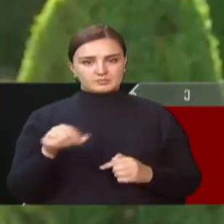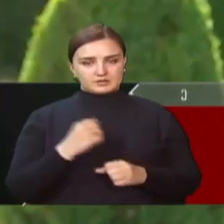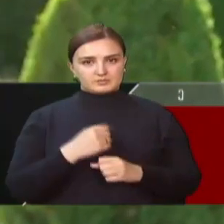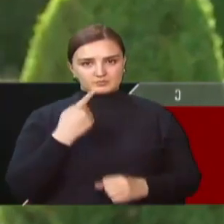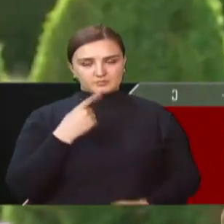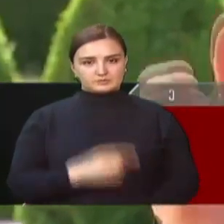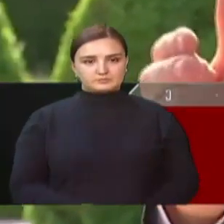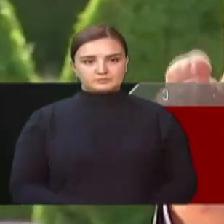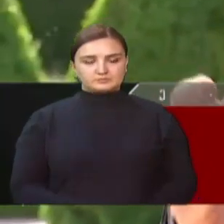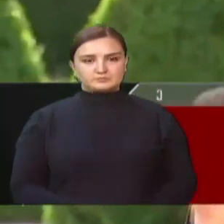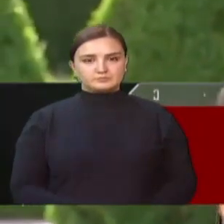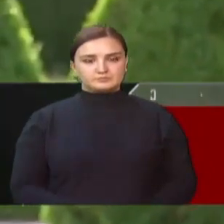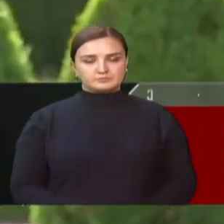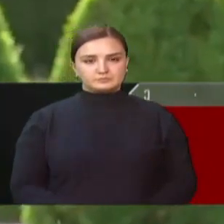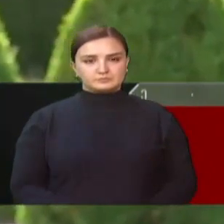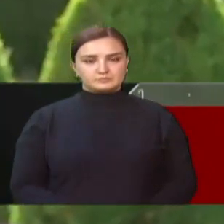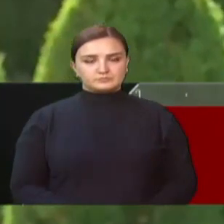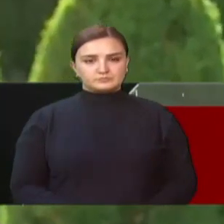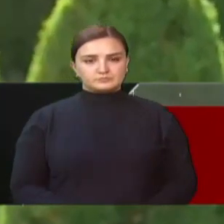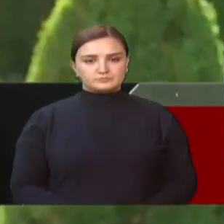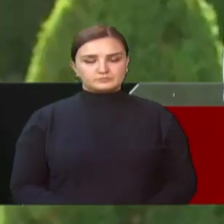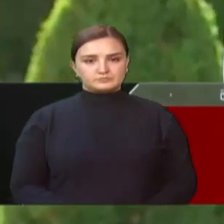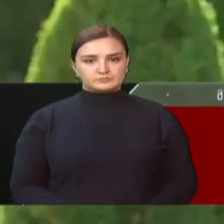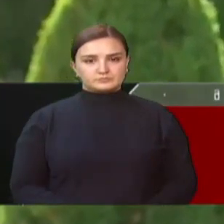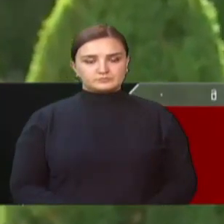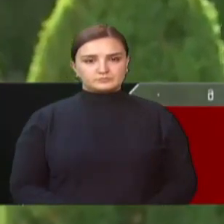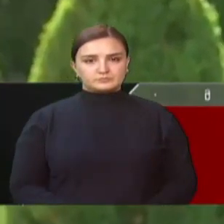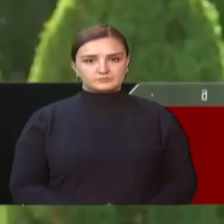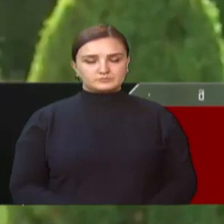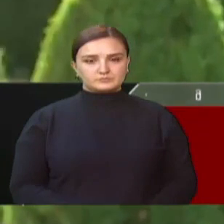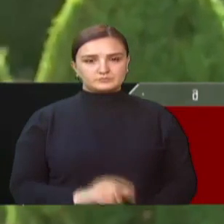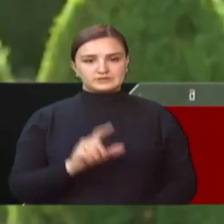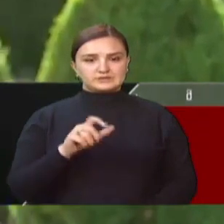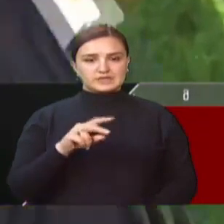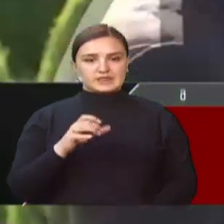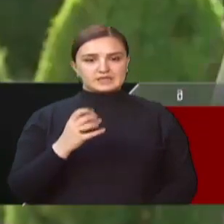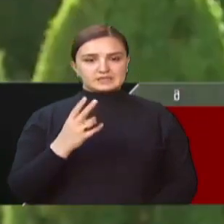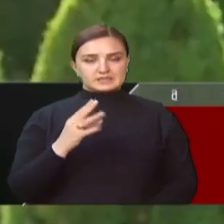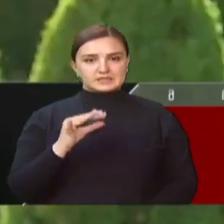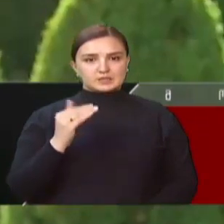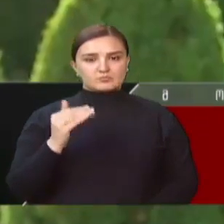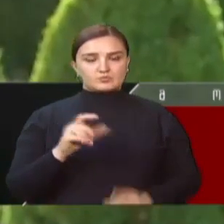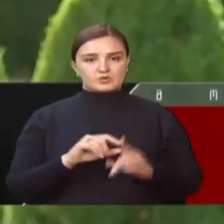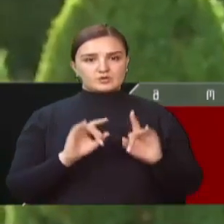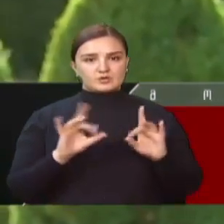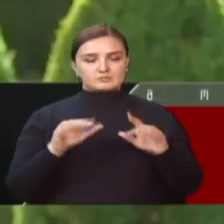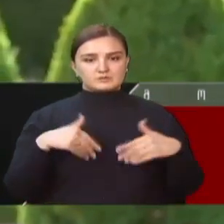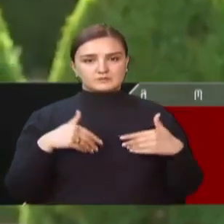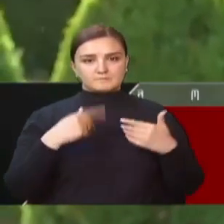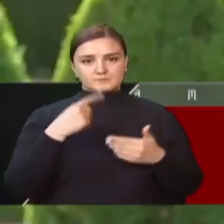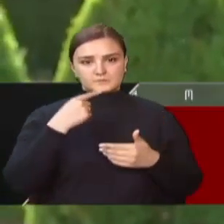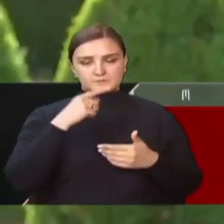apelire. Baton, premier, Zelenskis, Ganshadeba, mă uiți, mi-e de starba și mi s-a salmă beli sit cu istros, m-a întoarăm